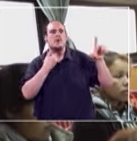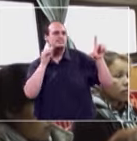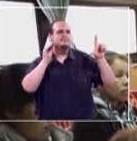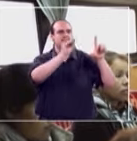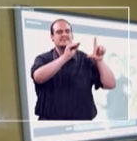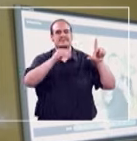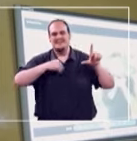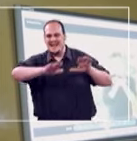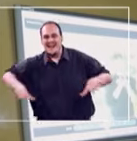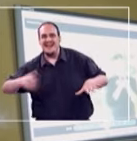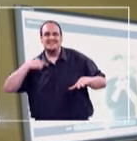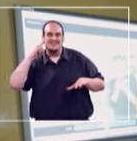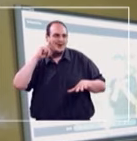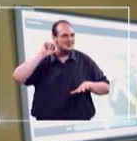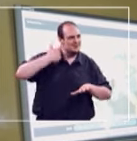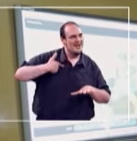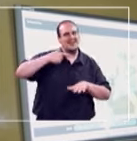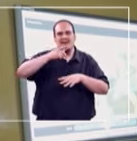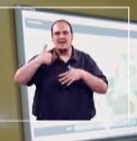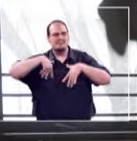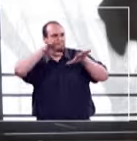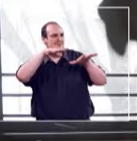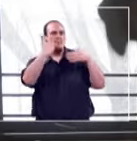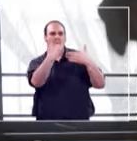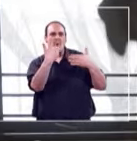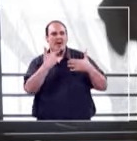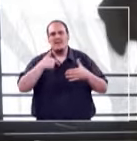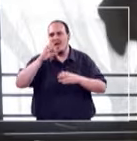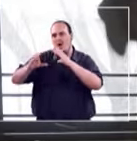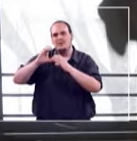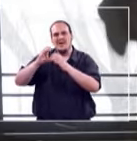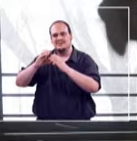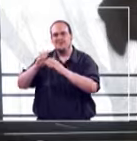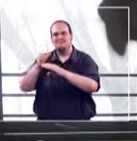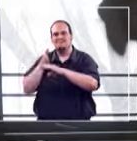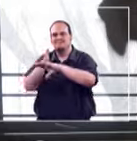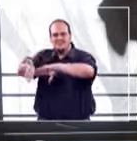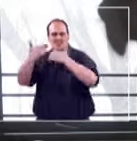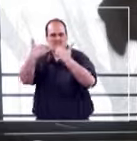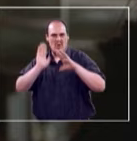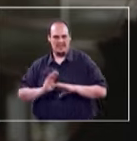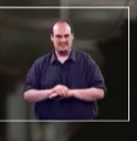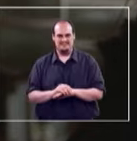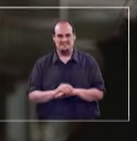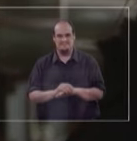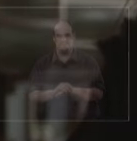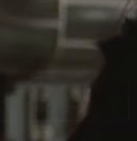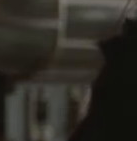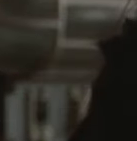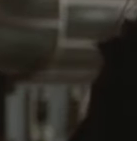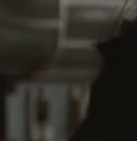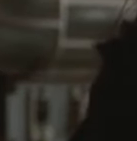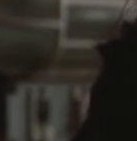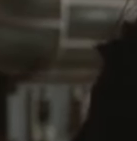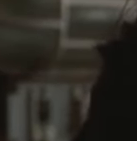I videolibri sono raccontati anche da una voce narrante, quindi possono essere condivisi dai bambini non udenti insieme al resto della famiglia, per evitare l'isolamento